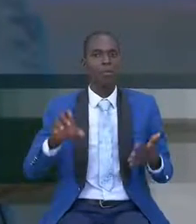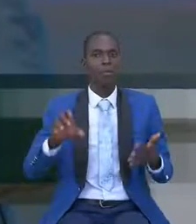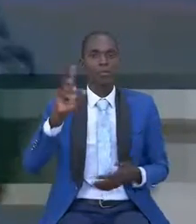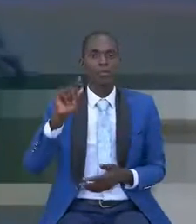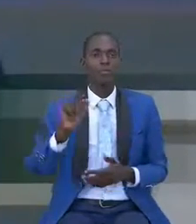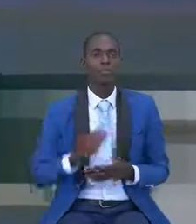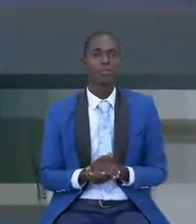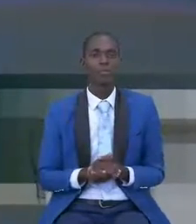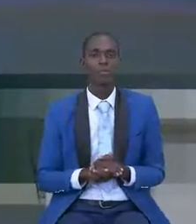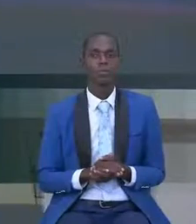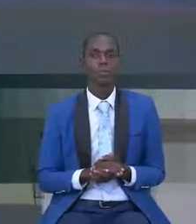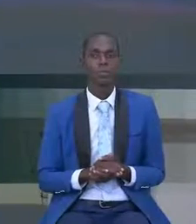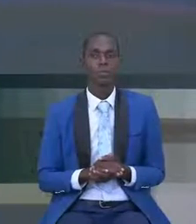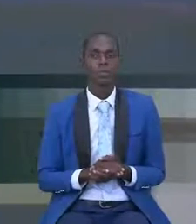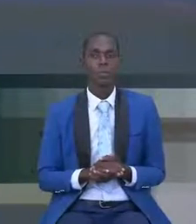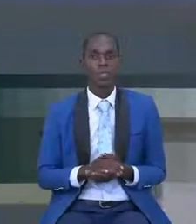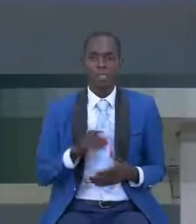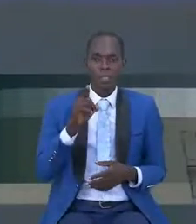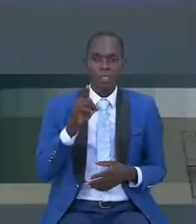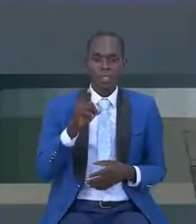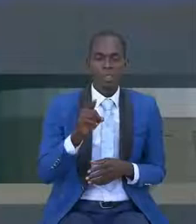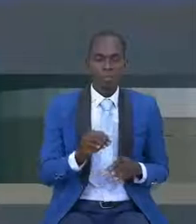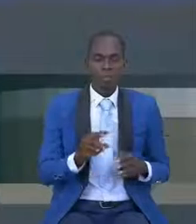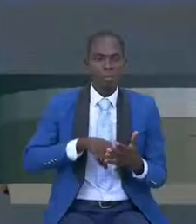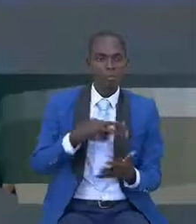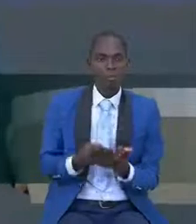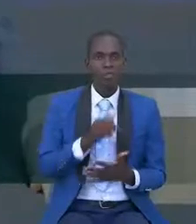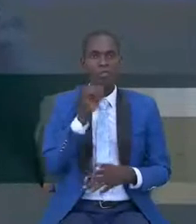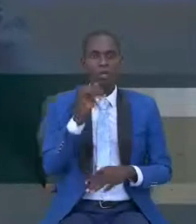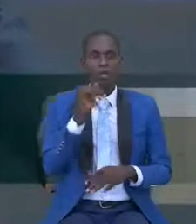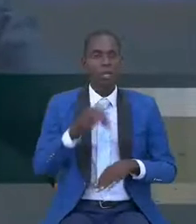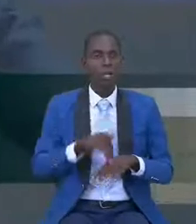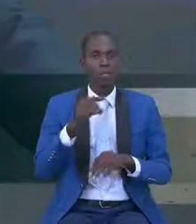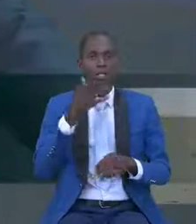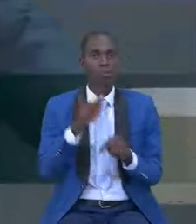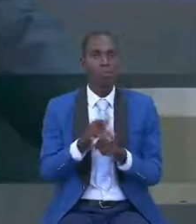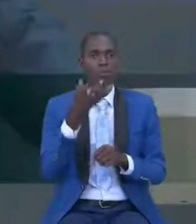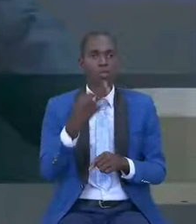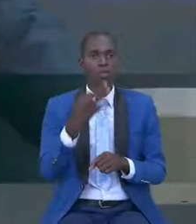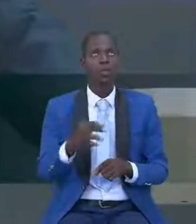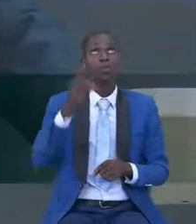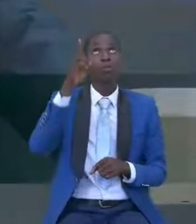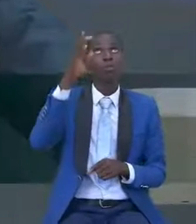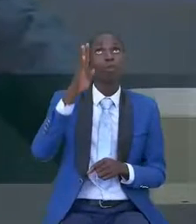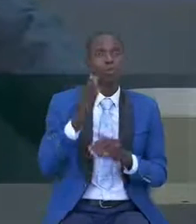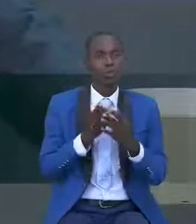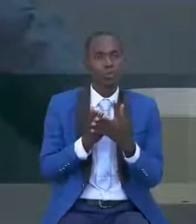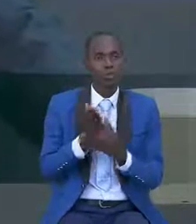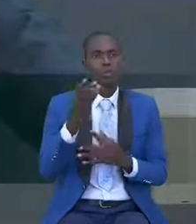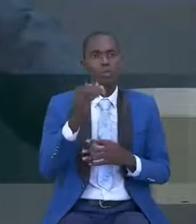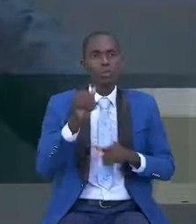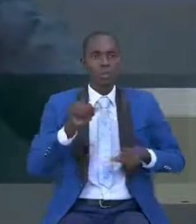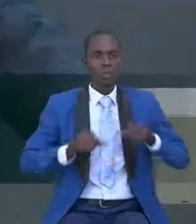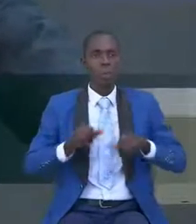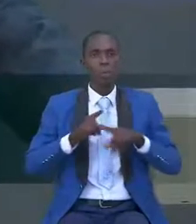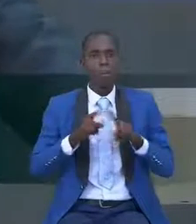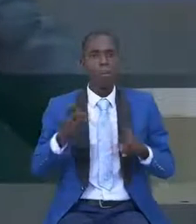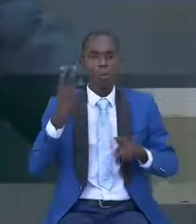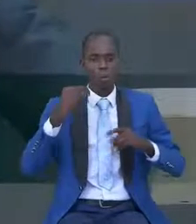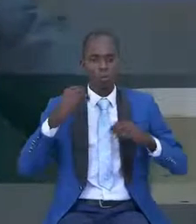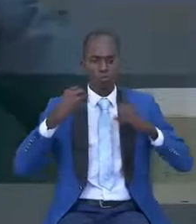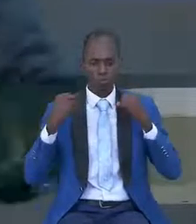20. Il ne douta point, pas incrédulité au sujet de la promesse de Dieu, mais il fut